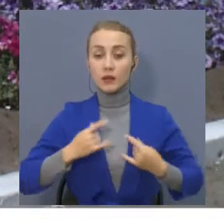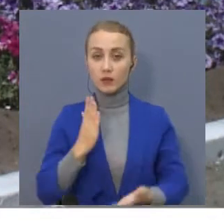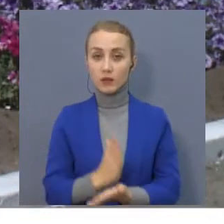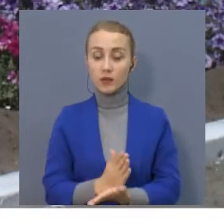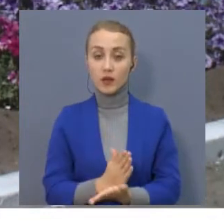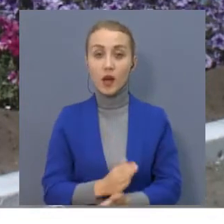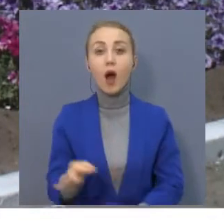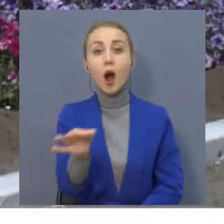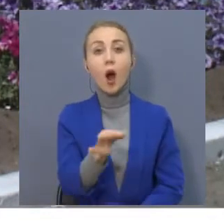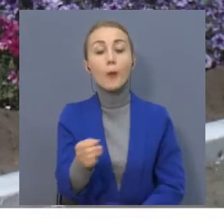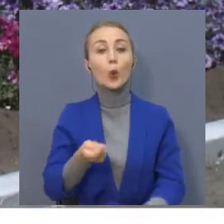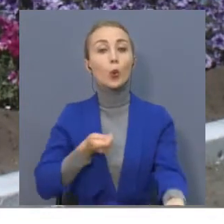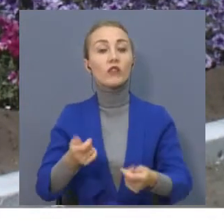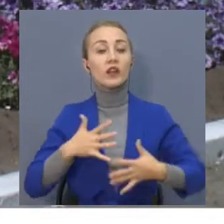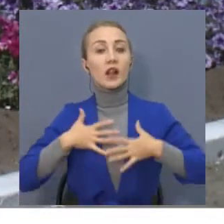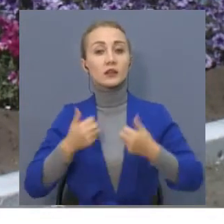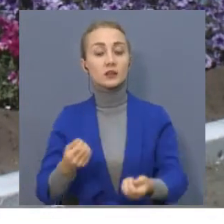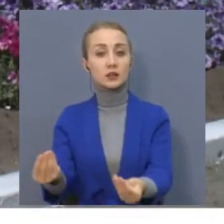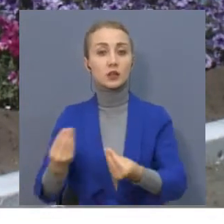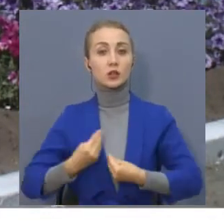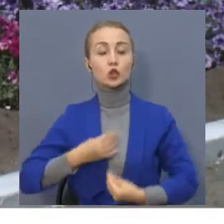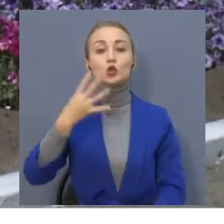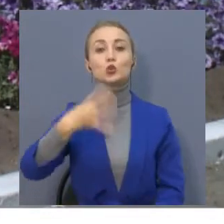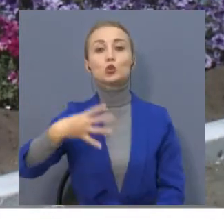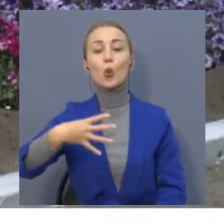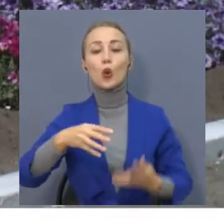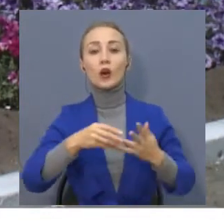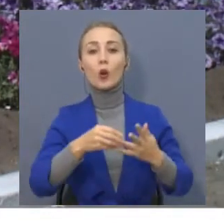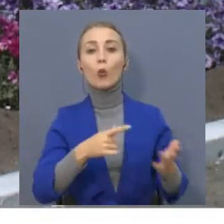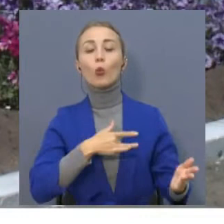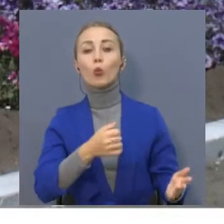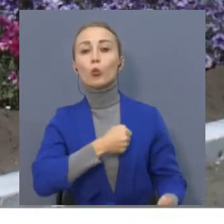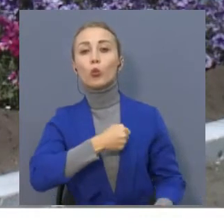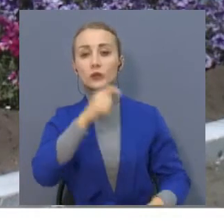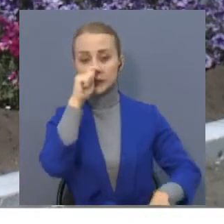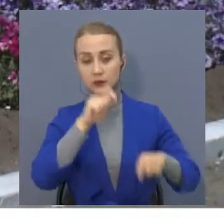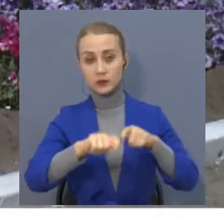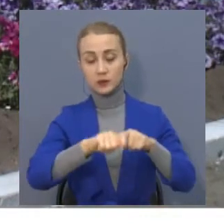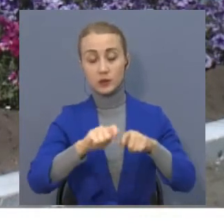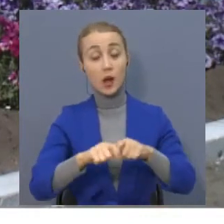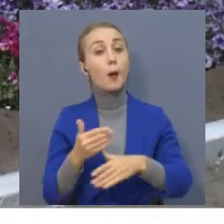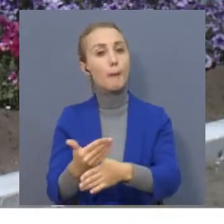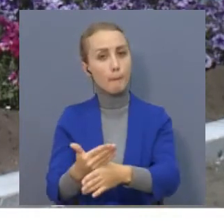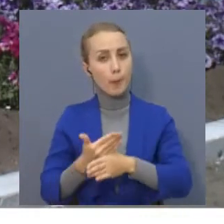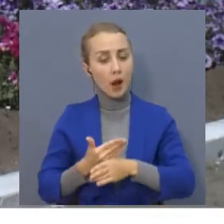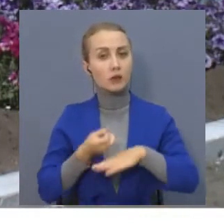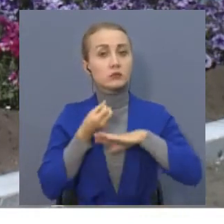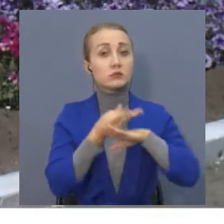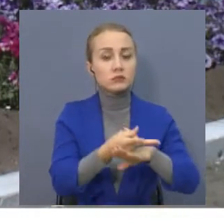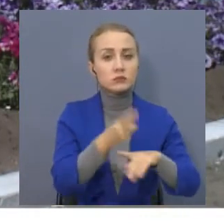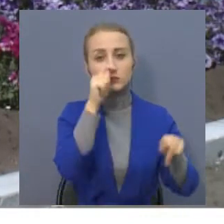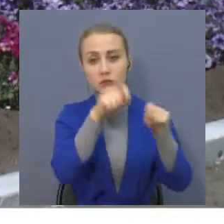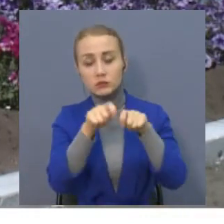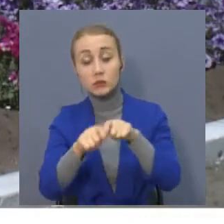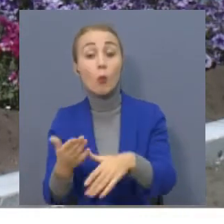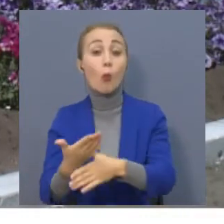бөлінді. Олар бізге амбулаториялық бақылау барысында үлкен қолғабыс етіп отыр. Оның көмегімен дәрігерлеріміз тұрғындардың індет жұқтыру қапын ерте